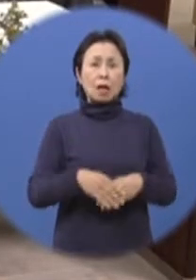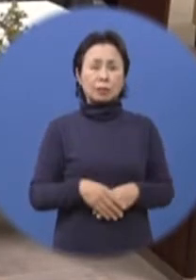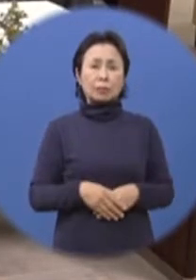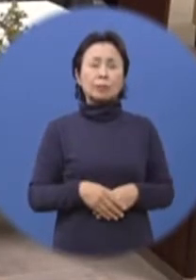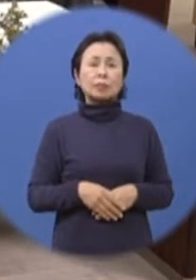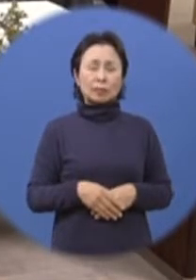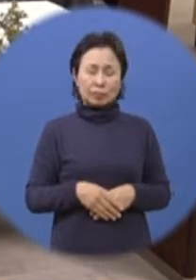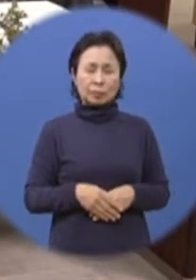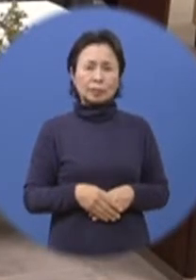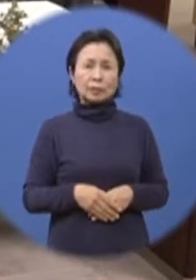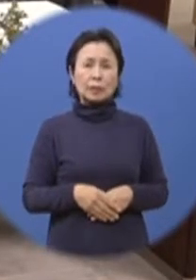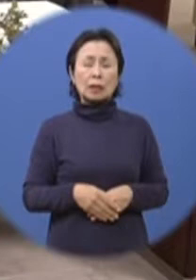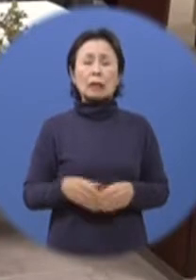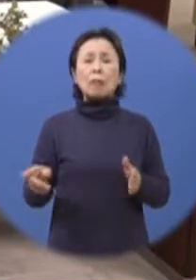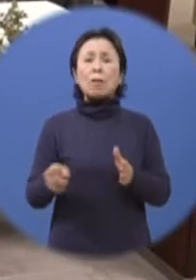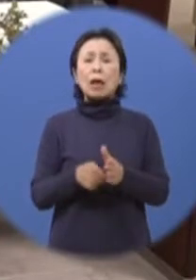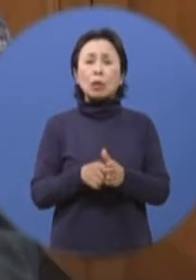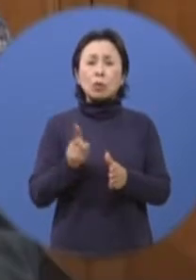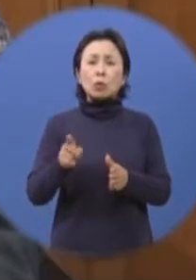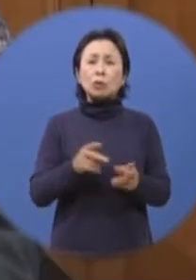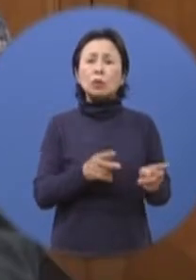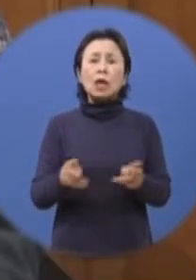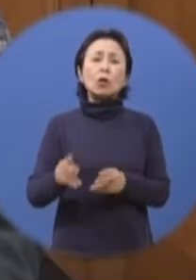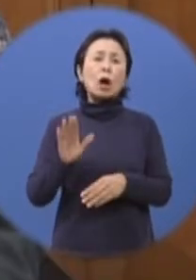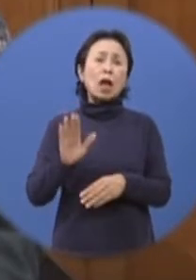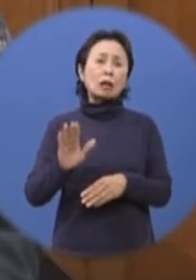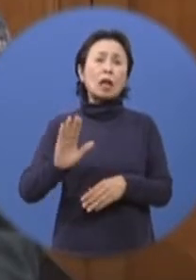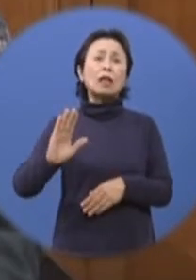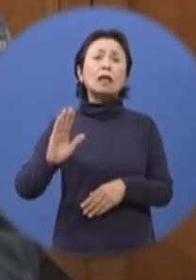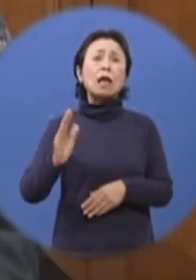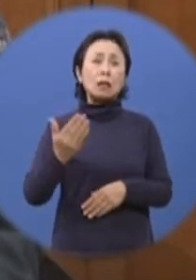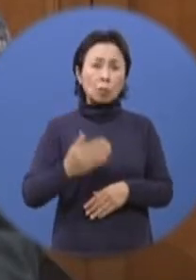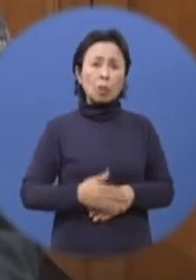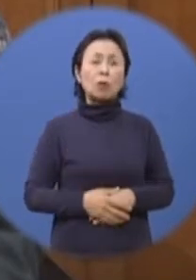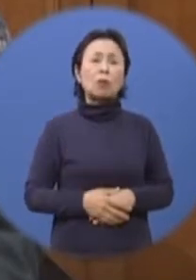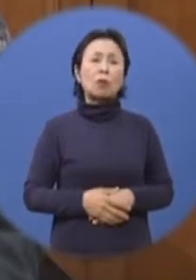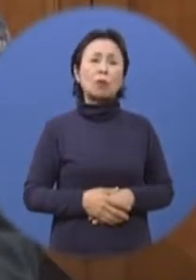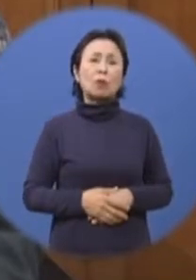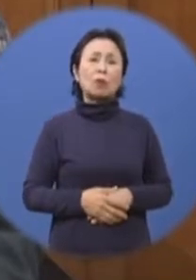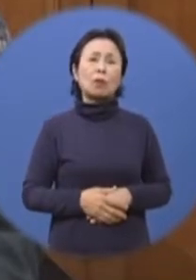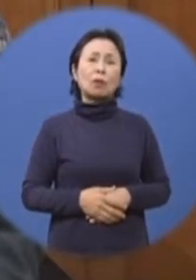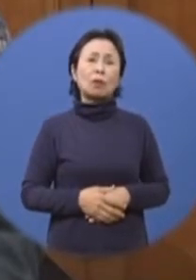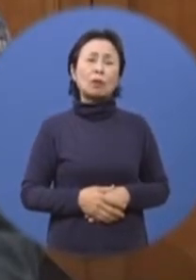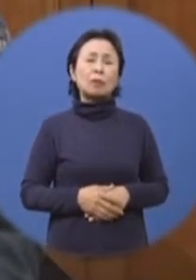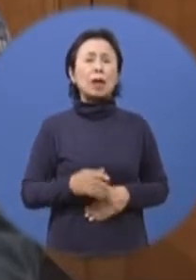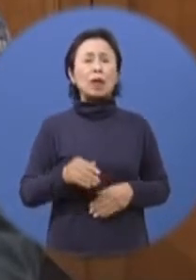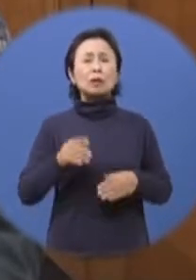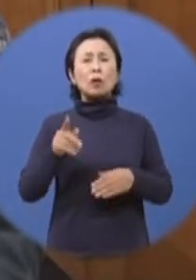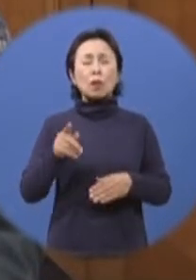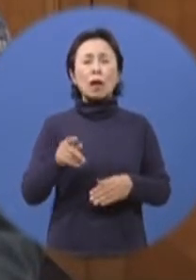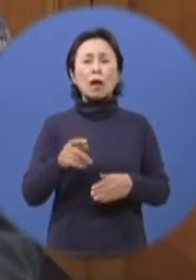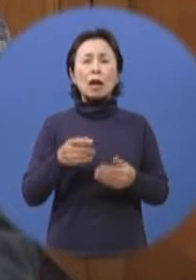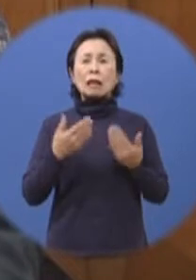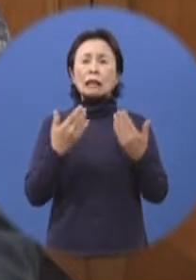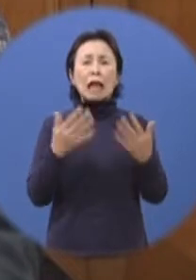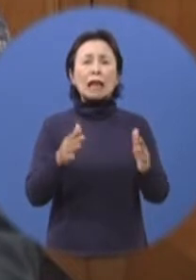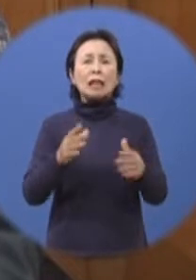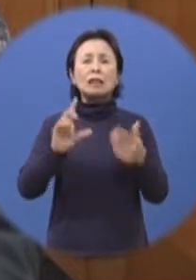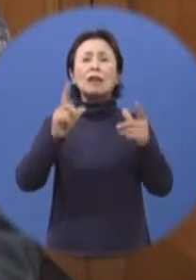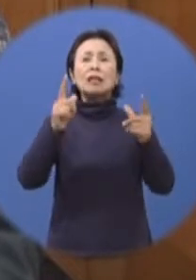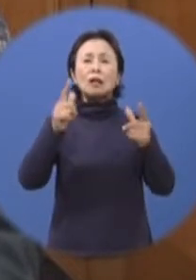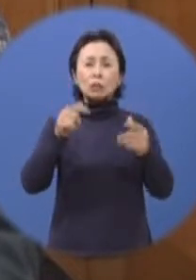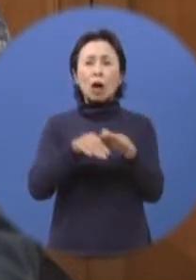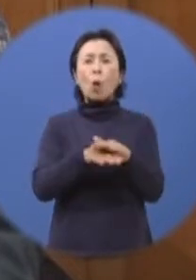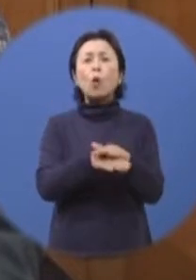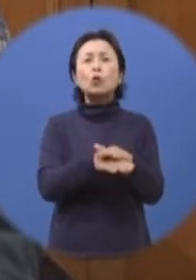実は承継税制であったんですけどそれは古龍の形なんですよねあの